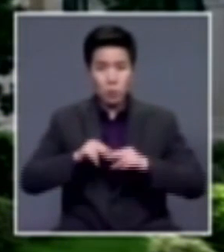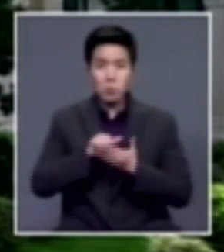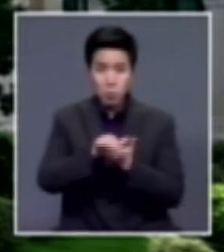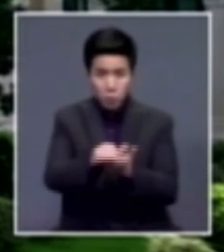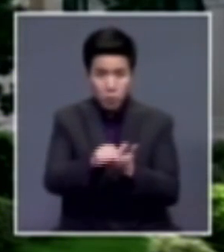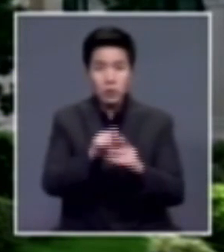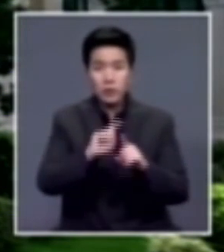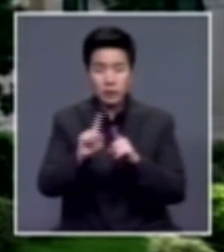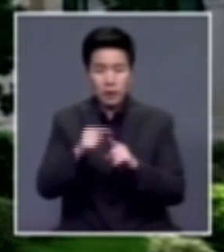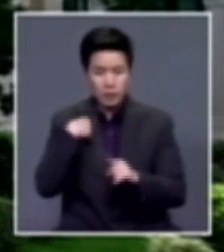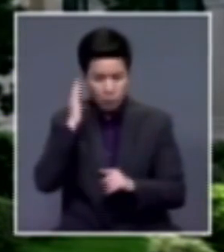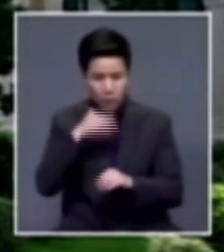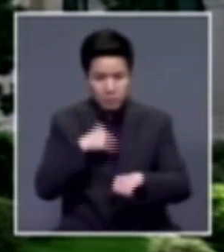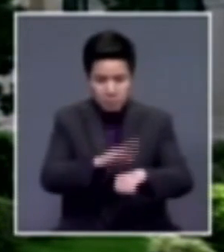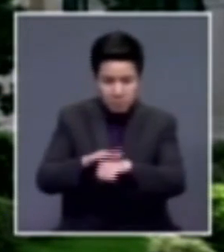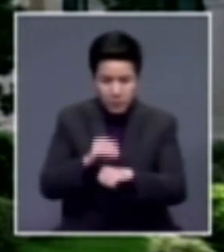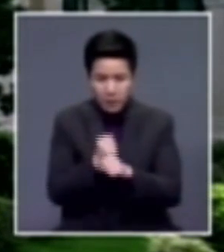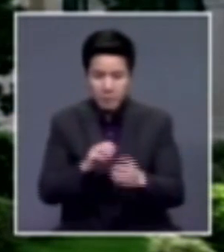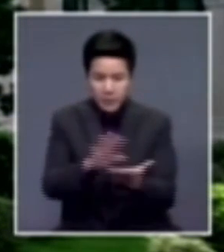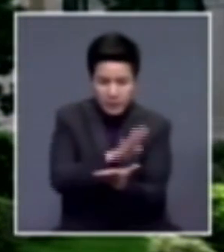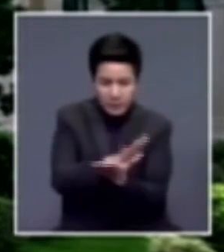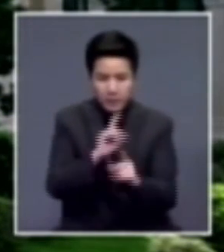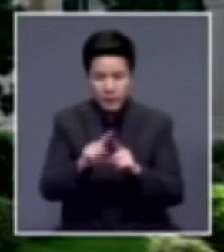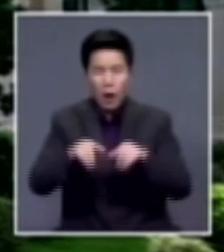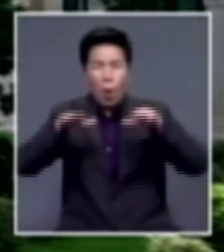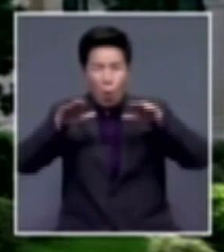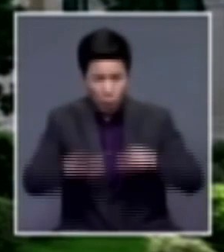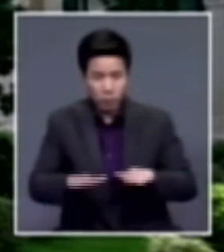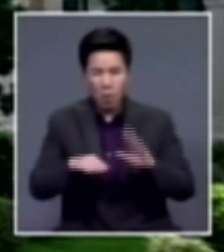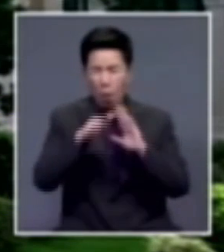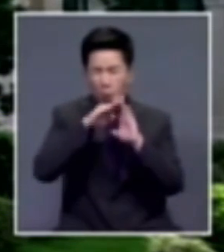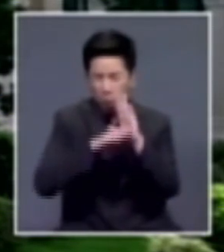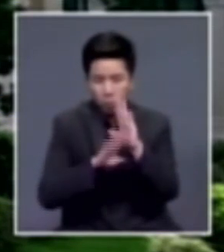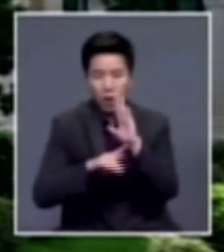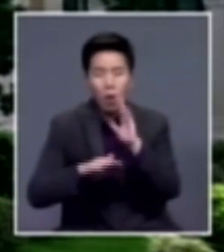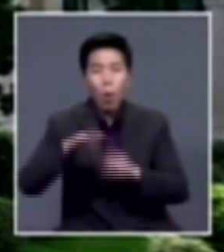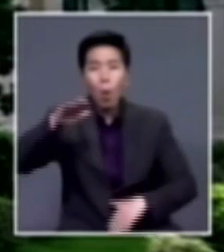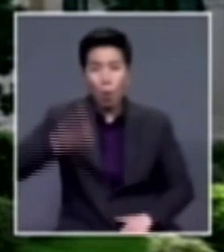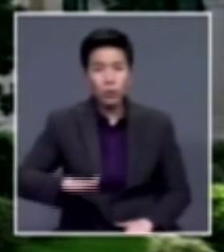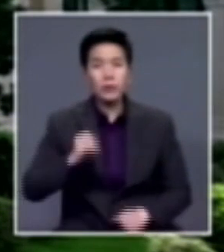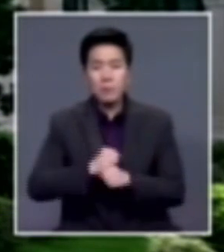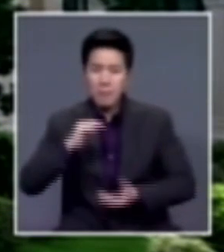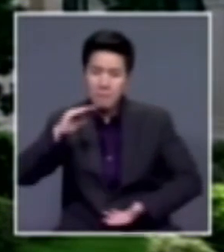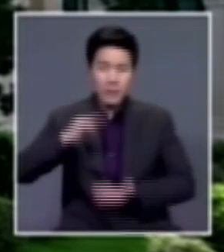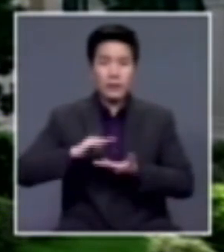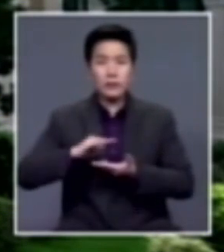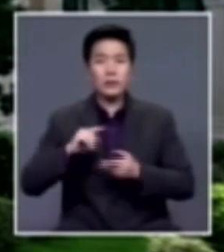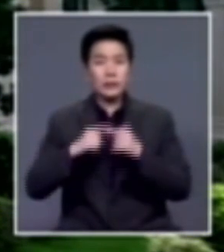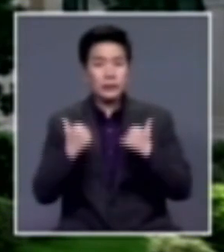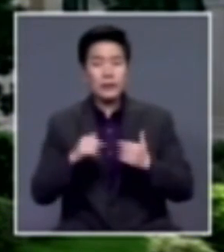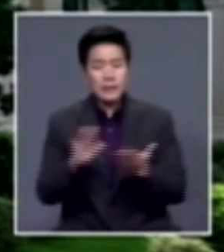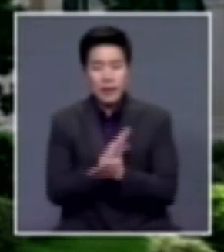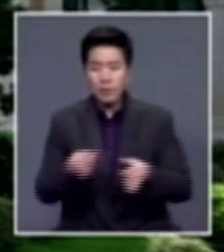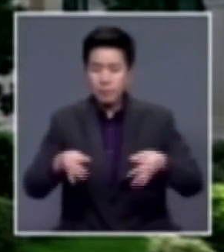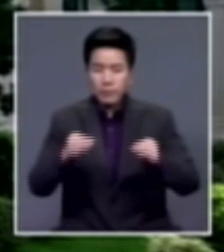การให้กับประชาชนในเรื่องของเอกสารต่างๆนี้ต้องลดให้ได้นะครับโดยเร็วทุกส่วนราชการต้องปฏิบัตินะครับในการจะลดการใช้เอกสาร